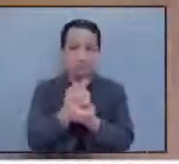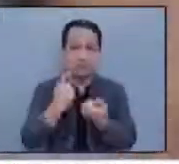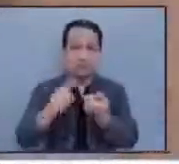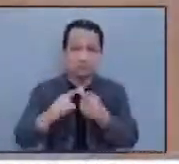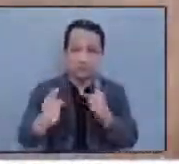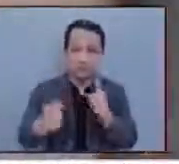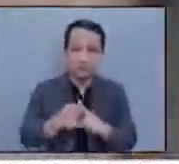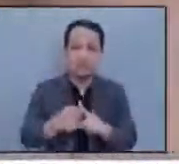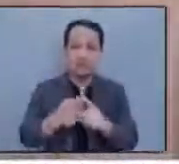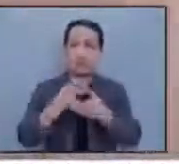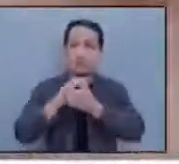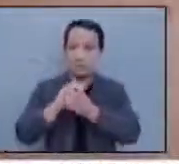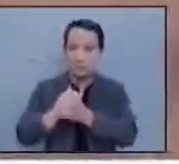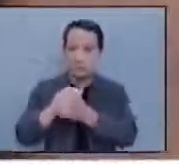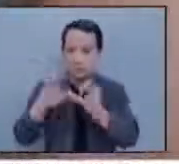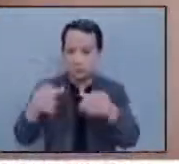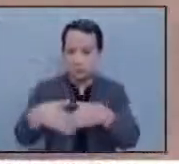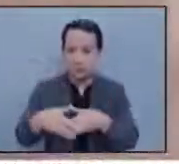parte ng